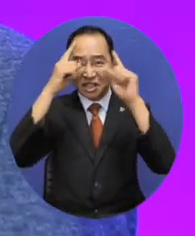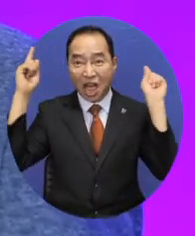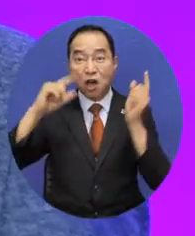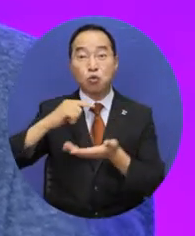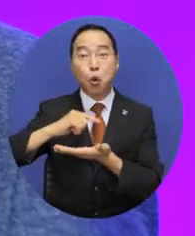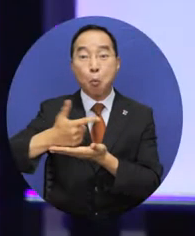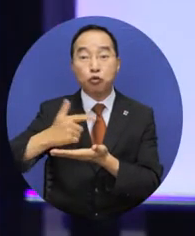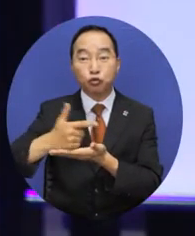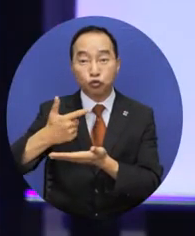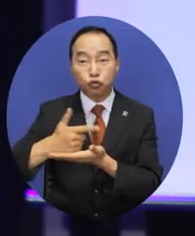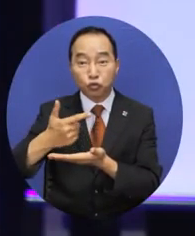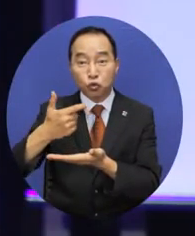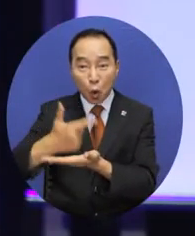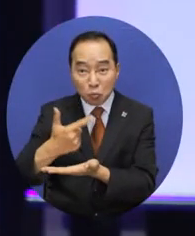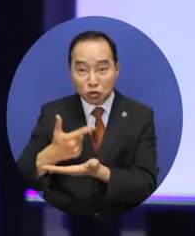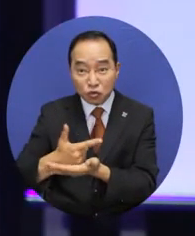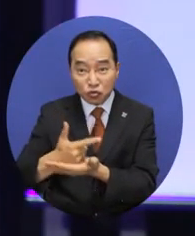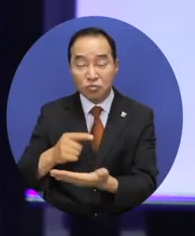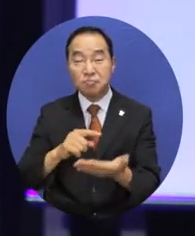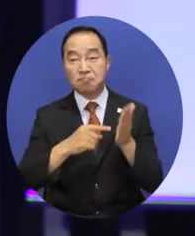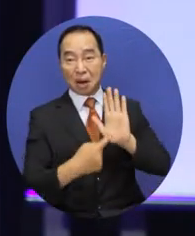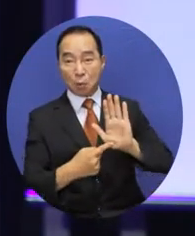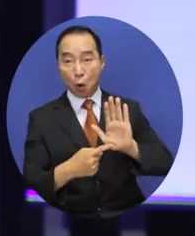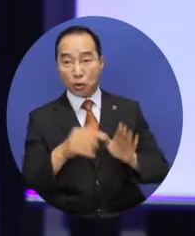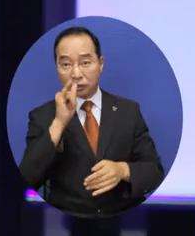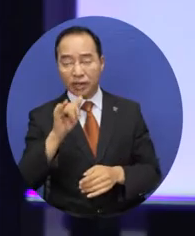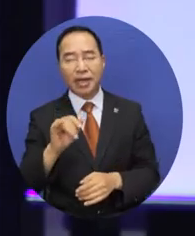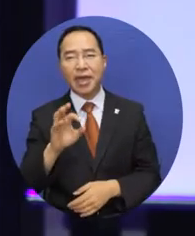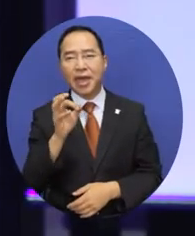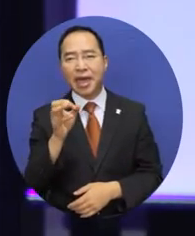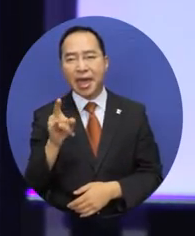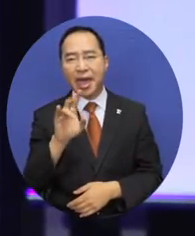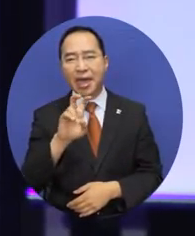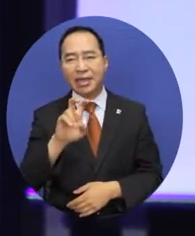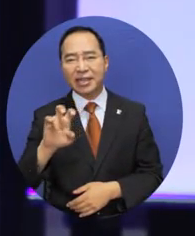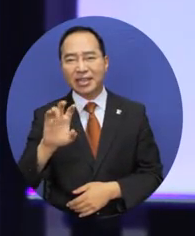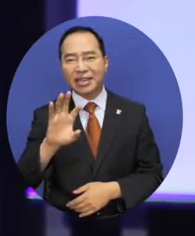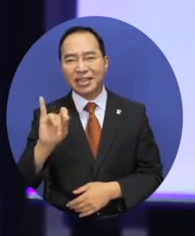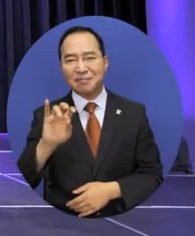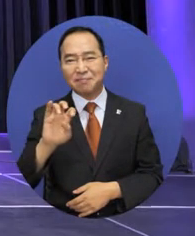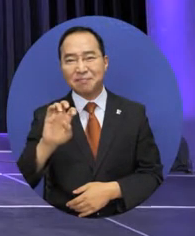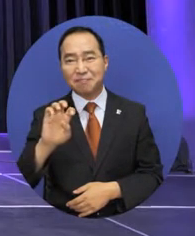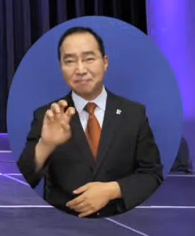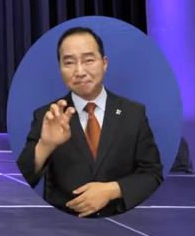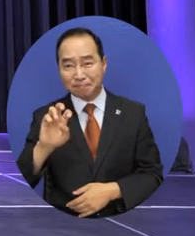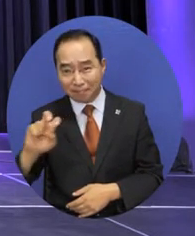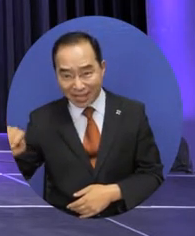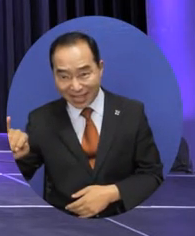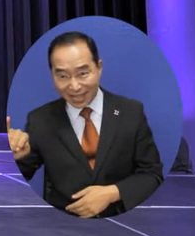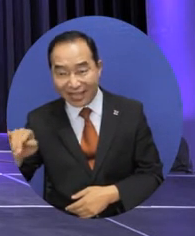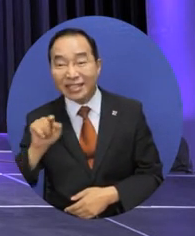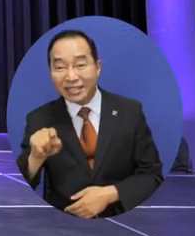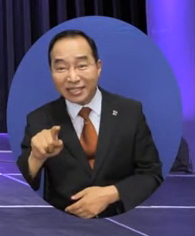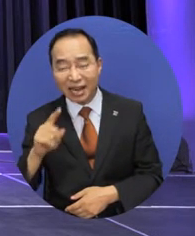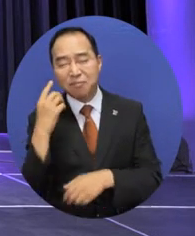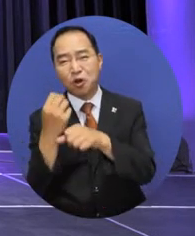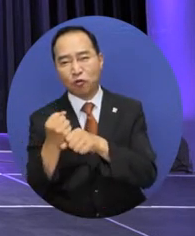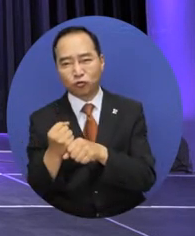되었습니다. 에이미 보가르라는 학자를 중심으로 해서 국제팀이 형성됐습니다. 이들은